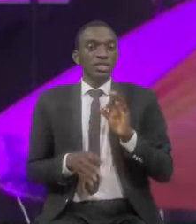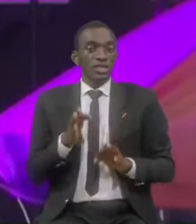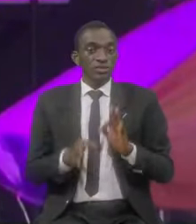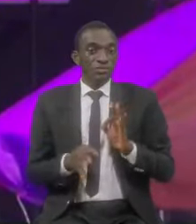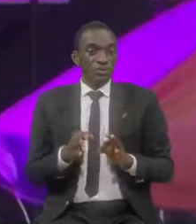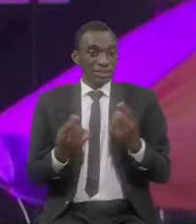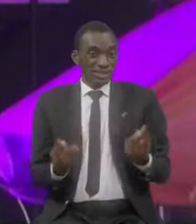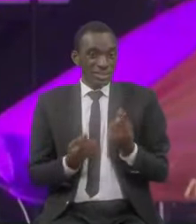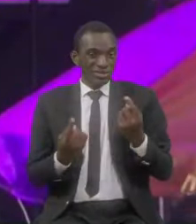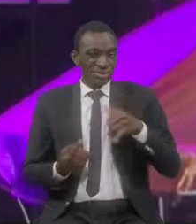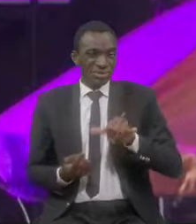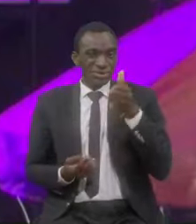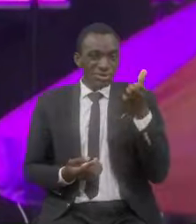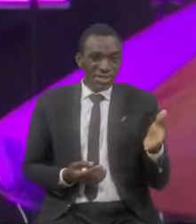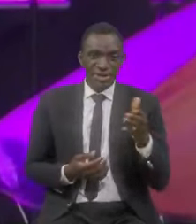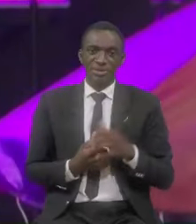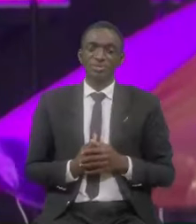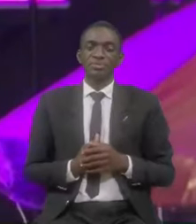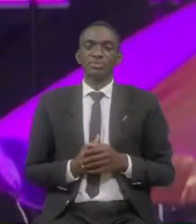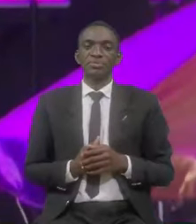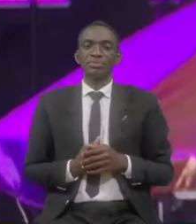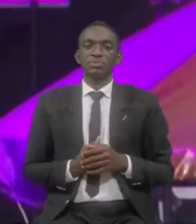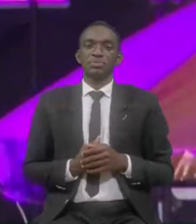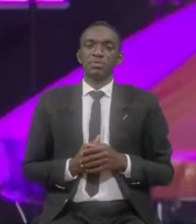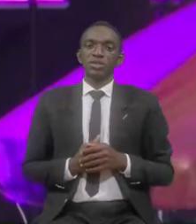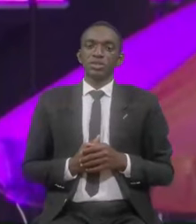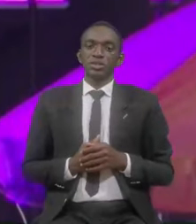si le péché demeure toujours là